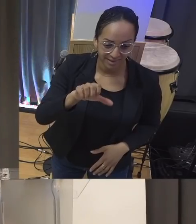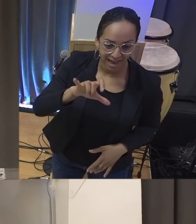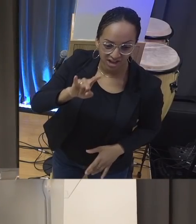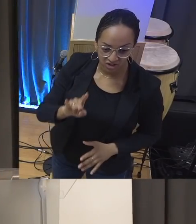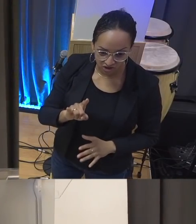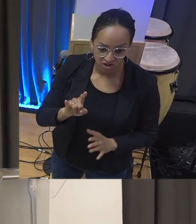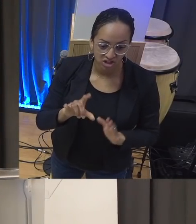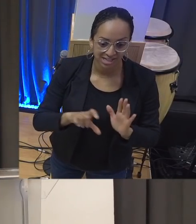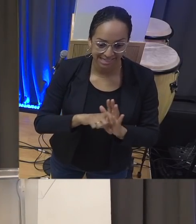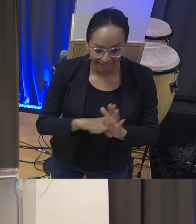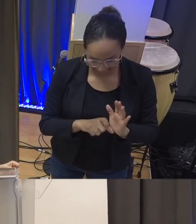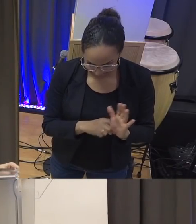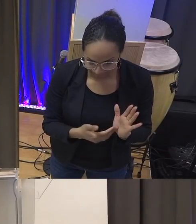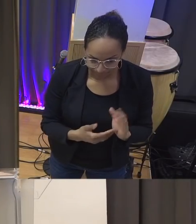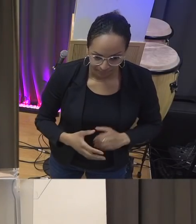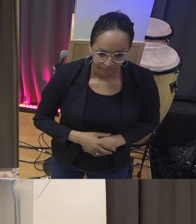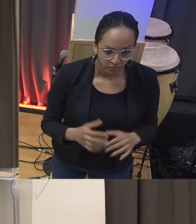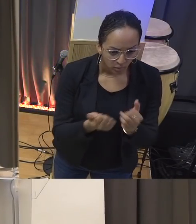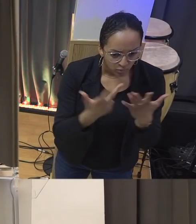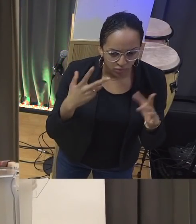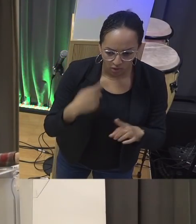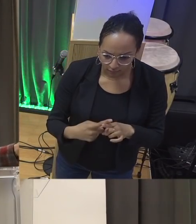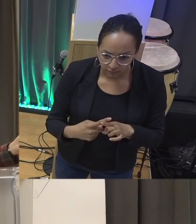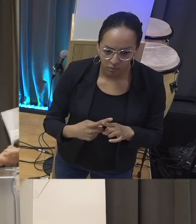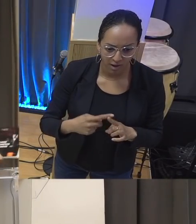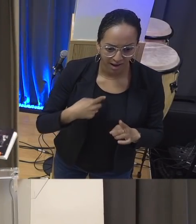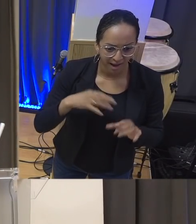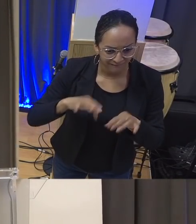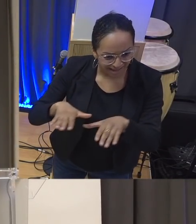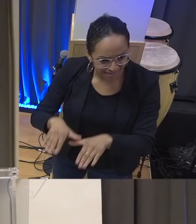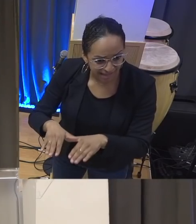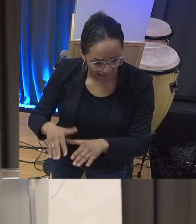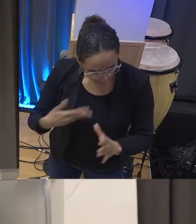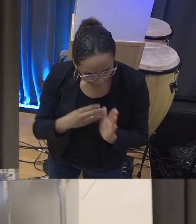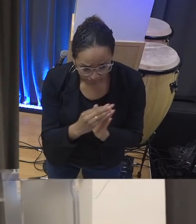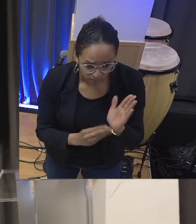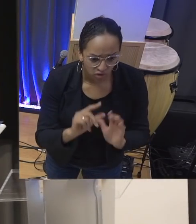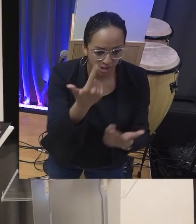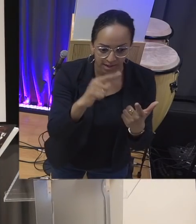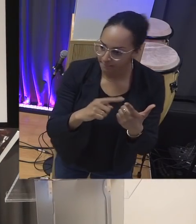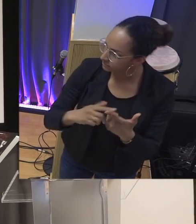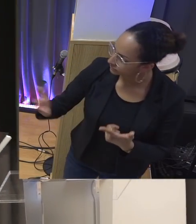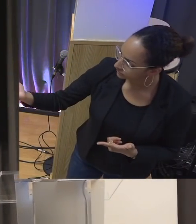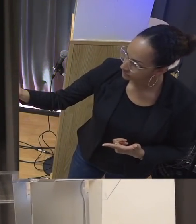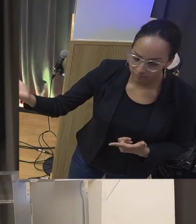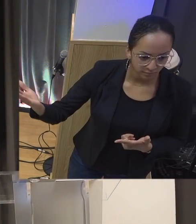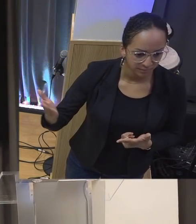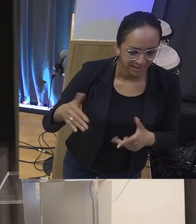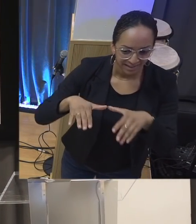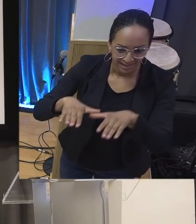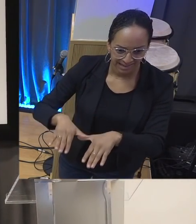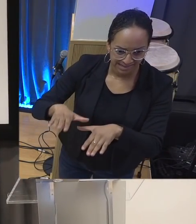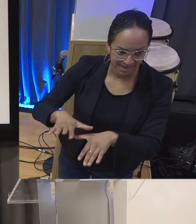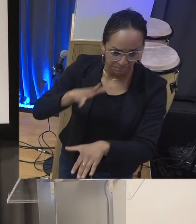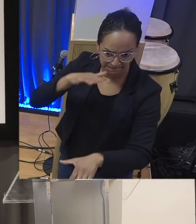question-là. J'ai été auditionné à plusieurs reprises sur la question de l'islamisme. Donc j'ai écrit aussi ce livre, l'islamisme, l'islamophobie, l'islamophobie,